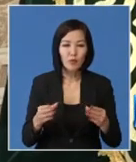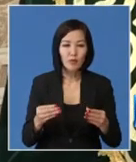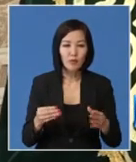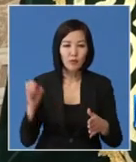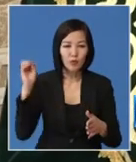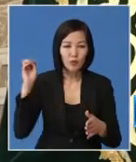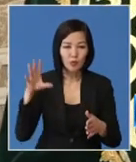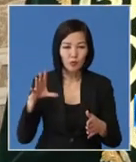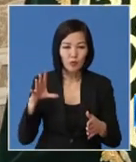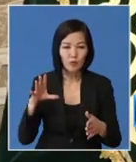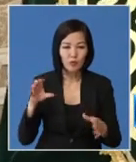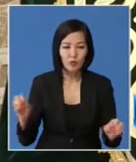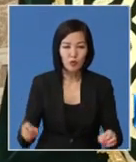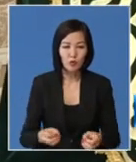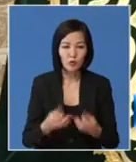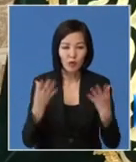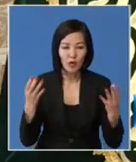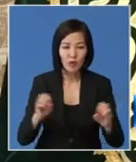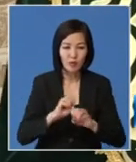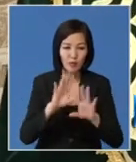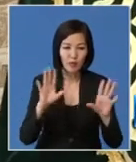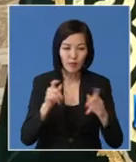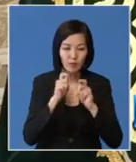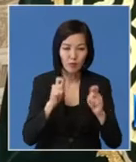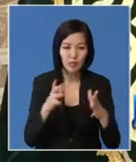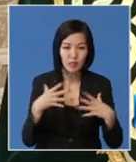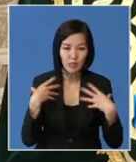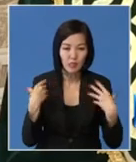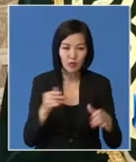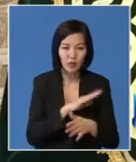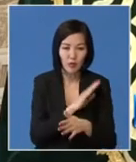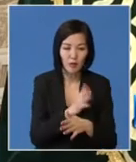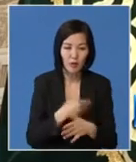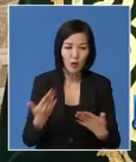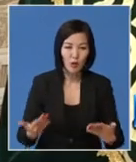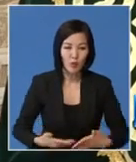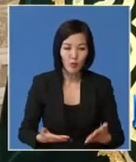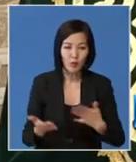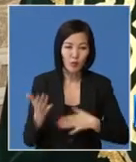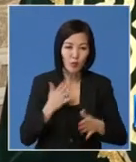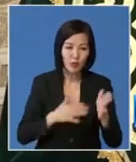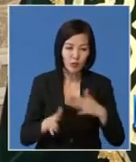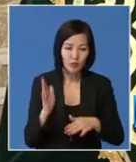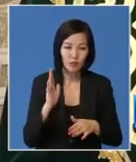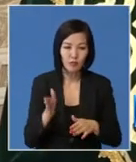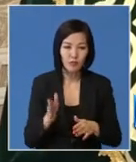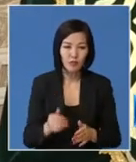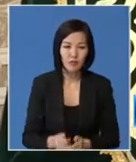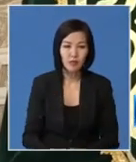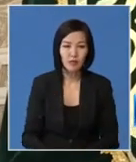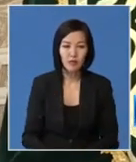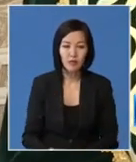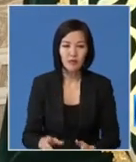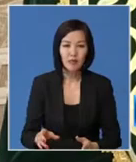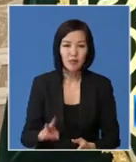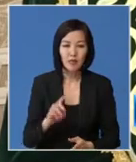нұрымен күн шуағына бөлесін. Денсаулықтары мықты болсын, өмірлері қуанышты өлсін демекшімін.